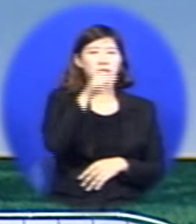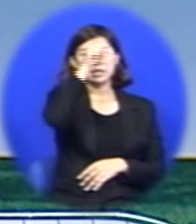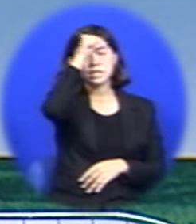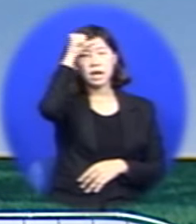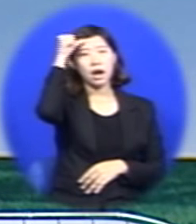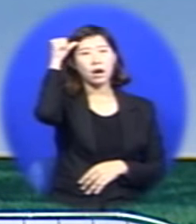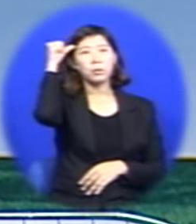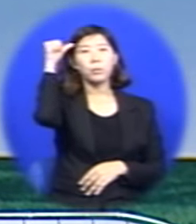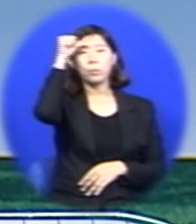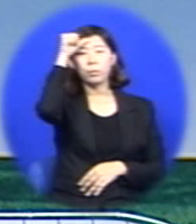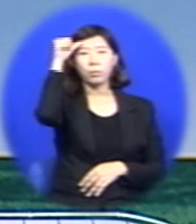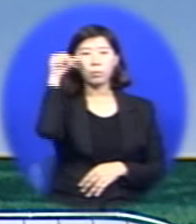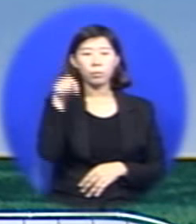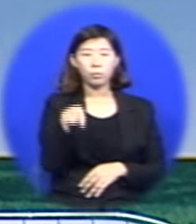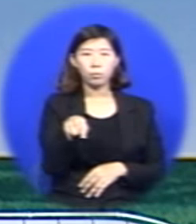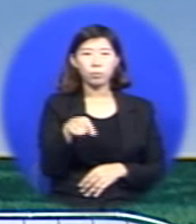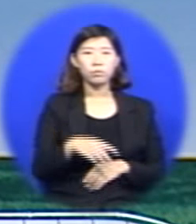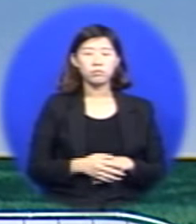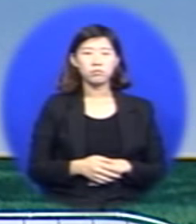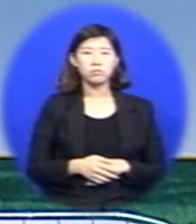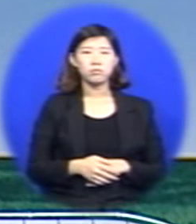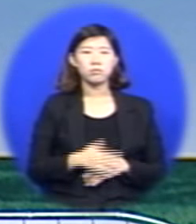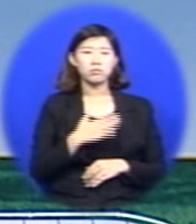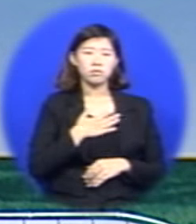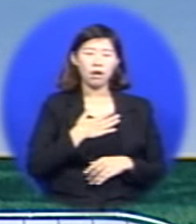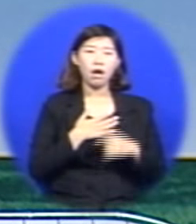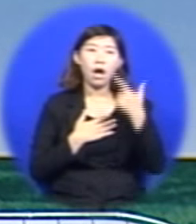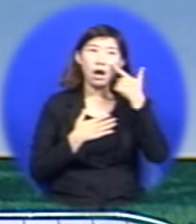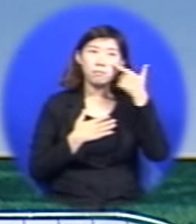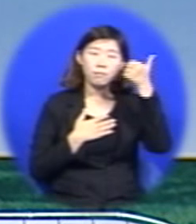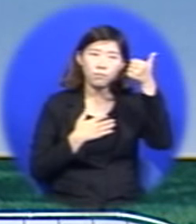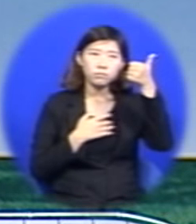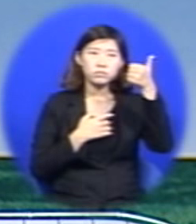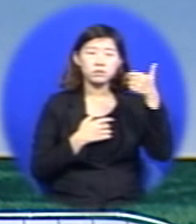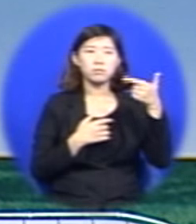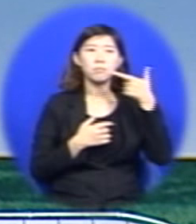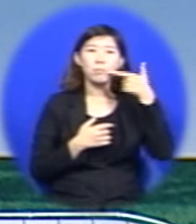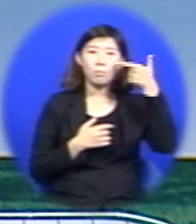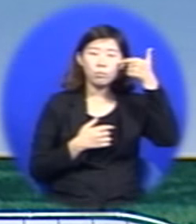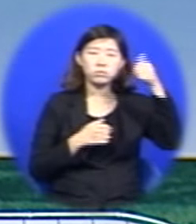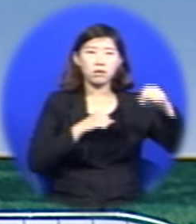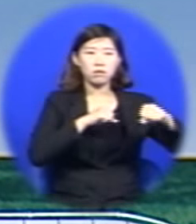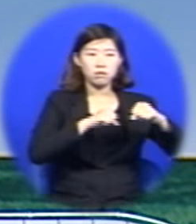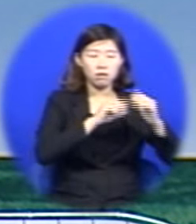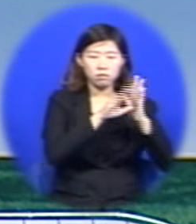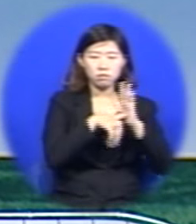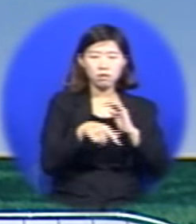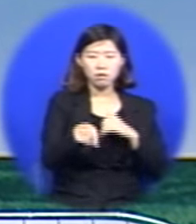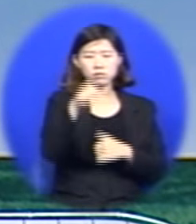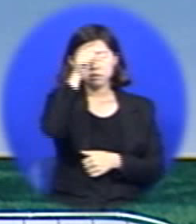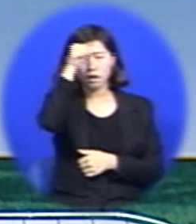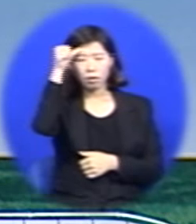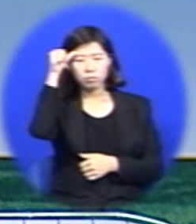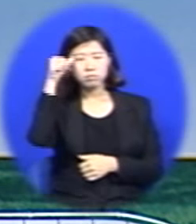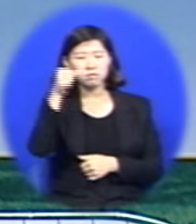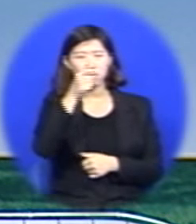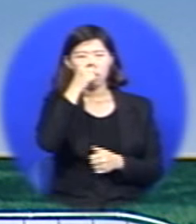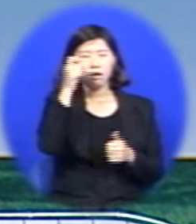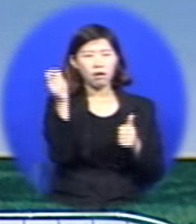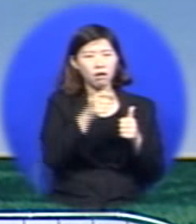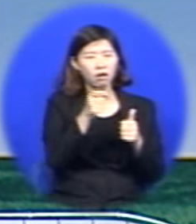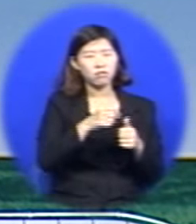아버님이 목회하실 때 참 힘들게 하셨던 그분이세요. 근데 그분이 이제 목사님이 돼서 그